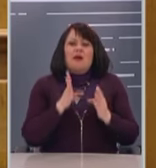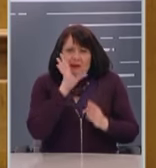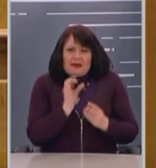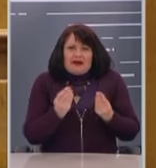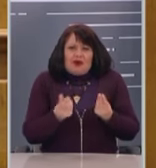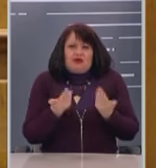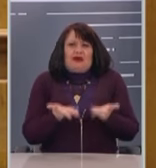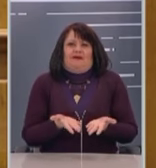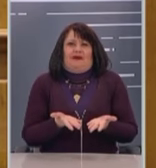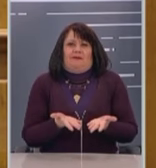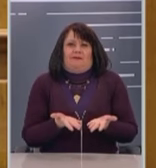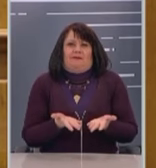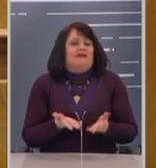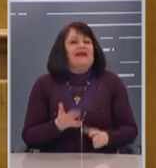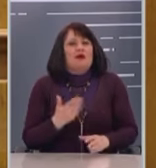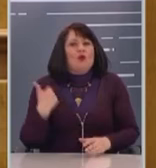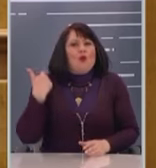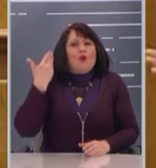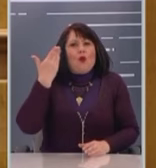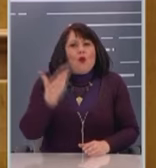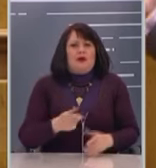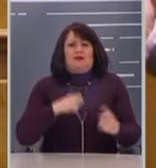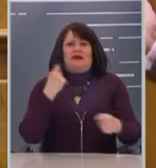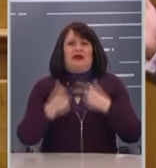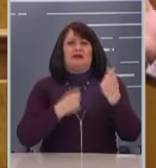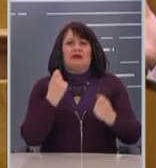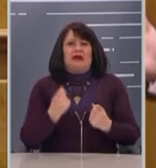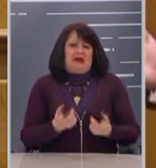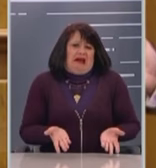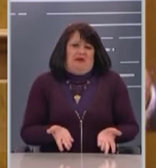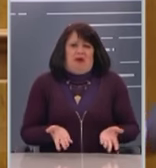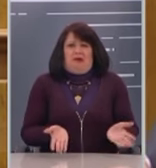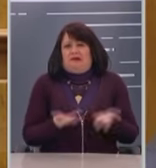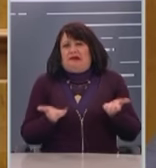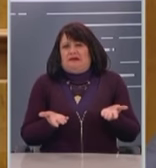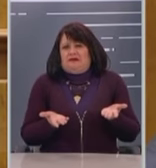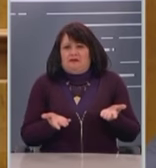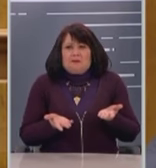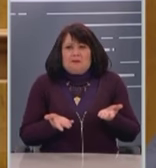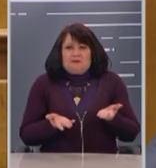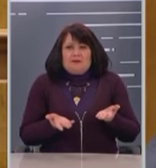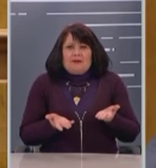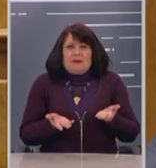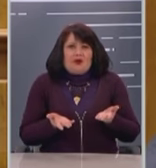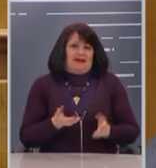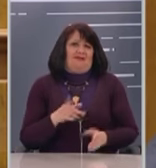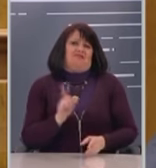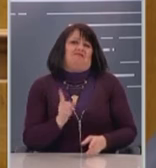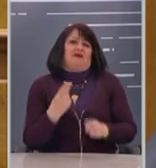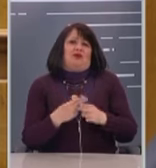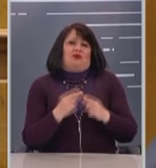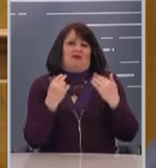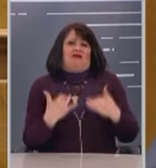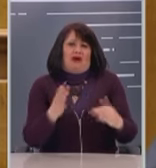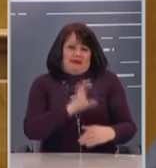υπερασπίζεστε, είναι ότι όλο αυτό το φαγωπότη δεν είναι άξιο λόγου. Πόσο μάλλον δεν είναι και άξιο διερεύνησης από τη Βουλή των